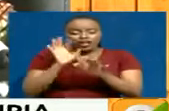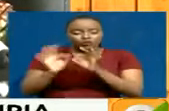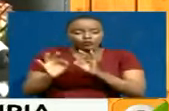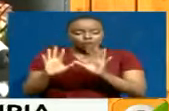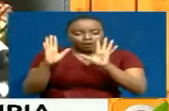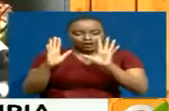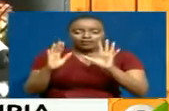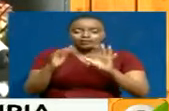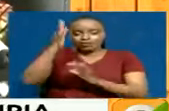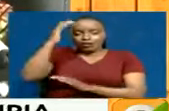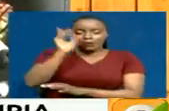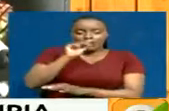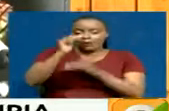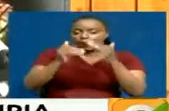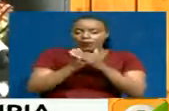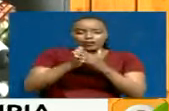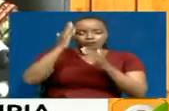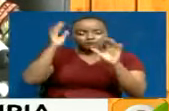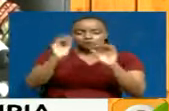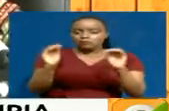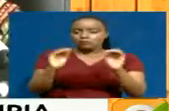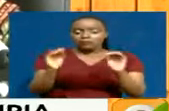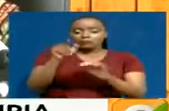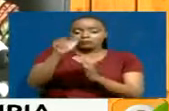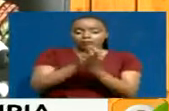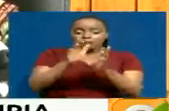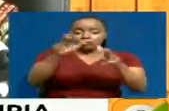kuchomwa. Shule yote haiko yomo, ni ile store ndio